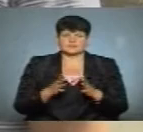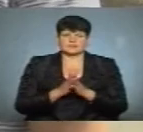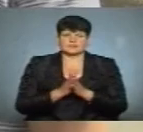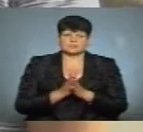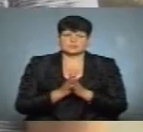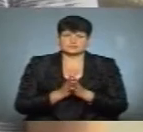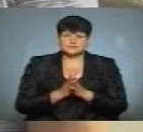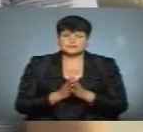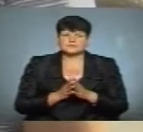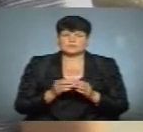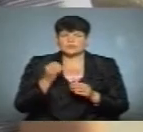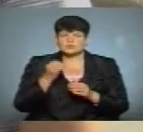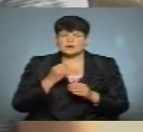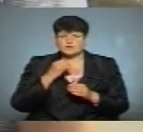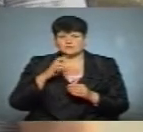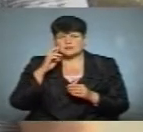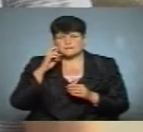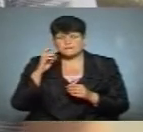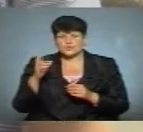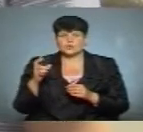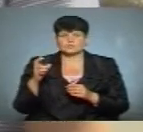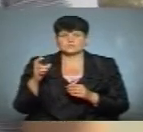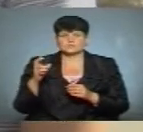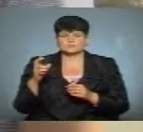помолитися, подякувати Богу,